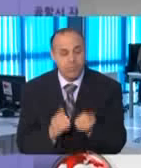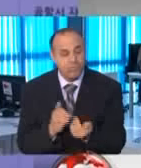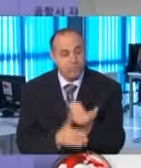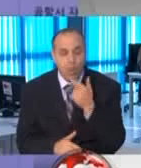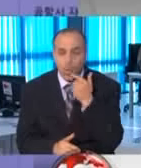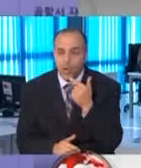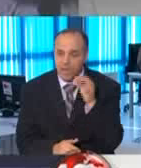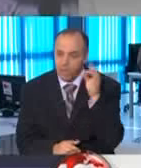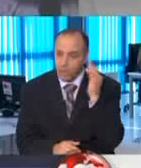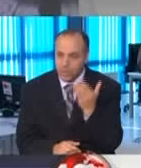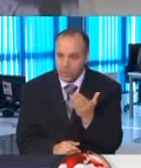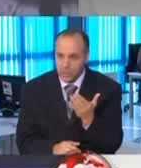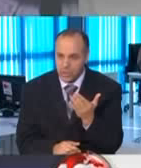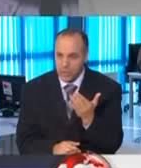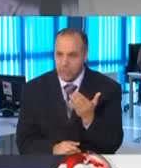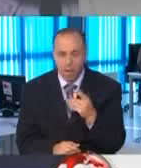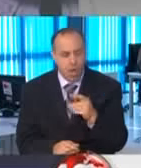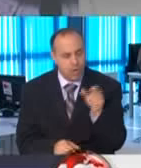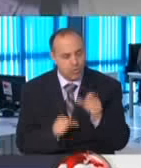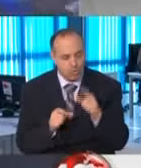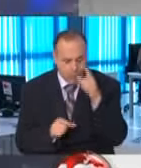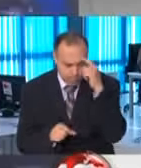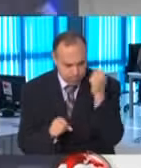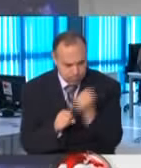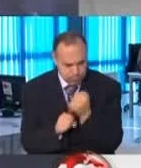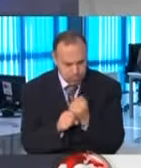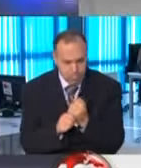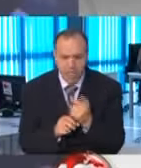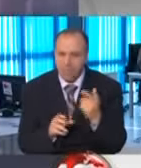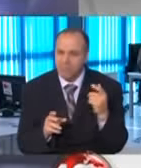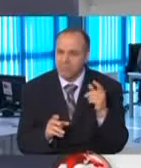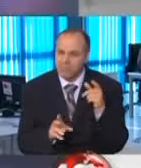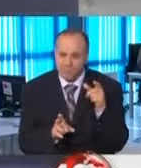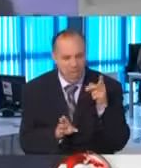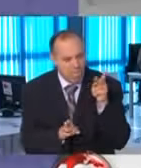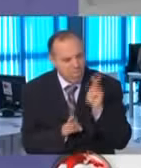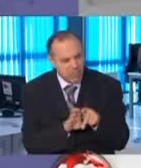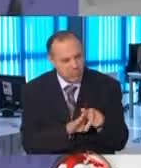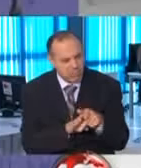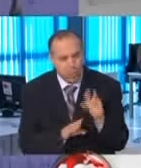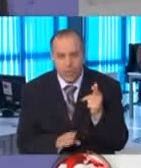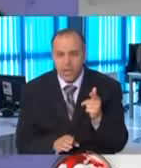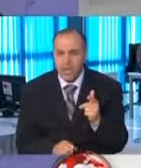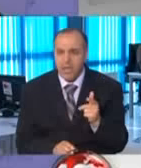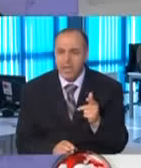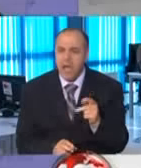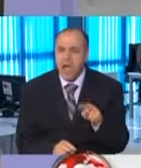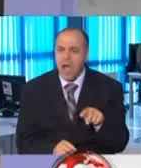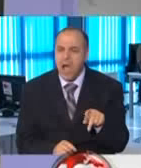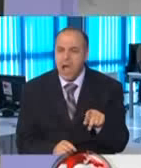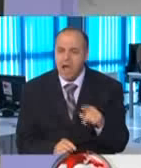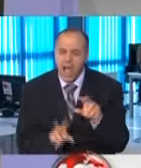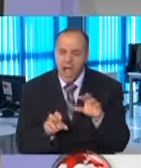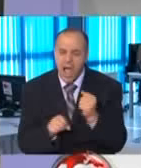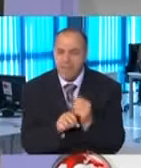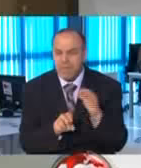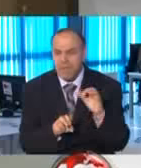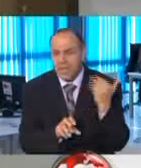الحاصلة في تونس بنضال الشعب الكوري للتخلص من الحكم الدكتاتوري في ثمانينيات القرن